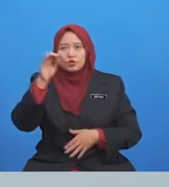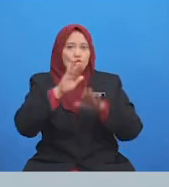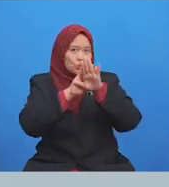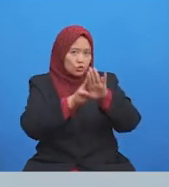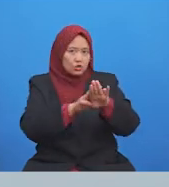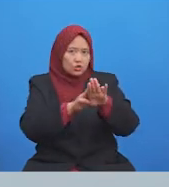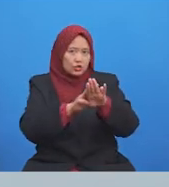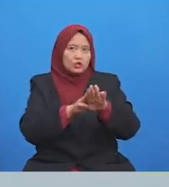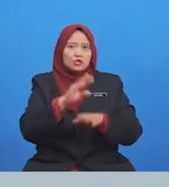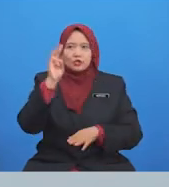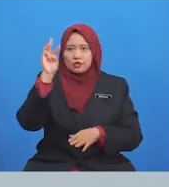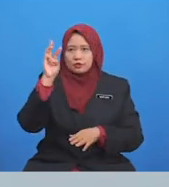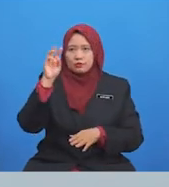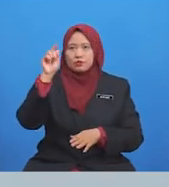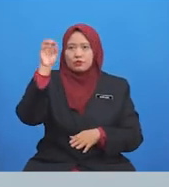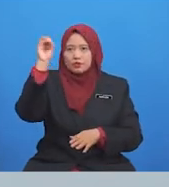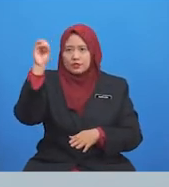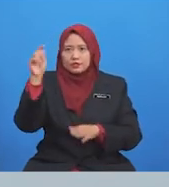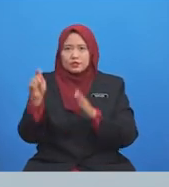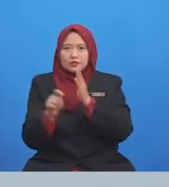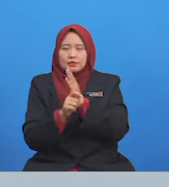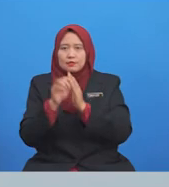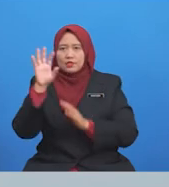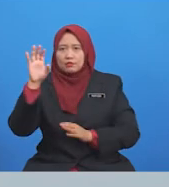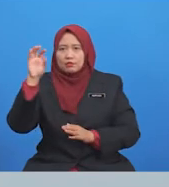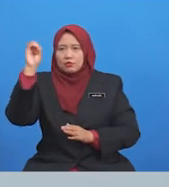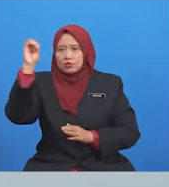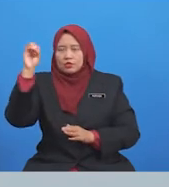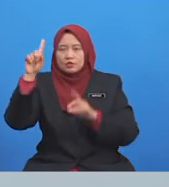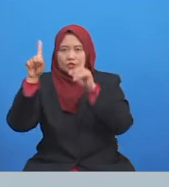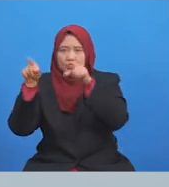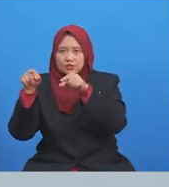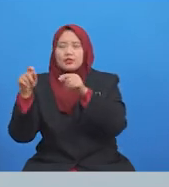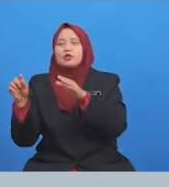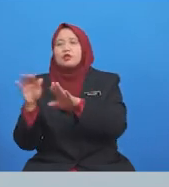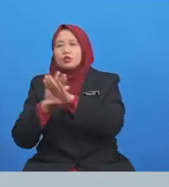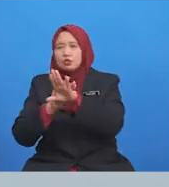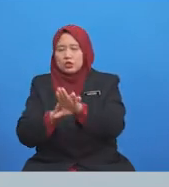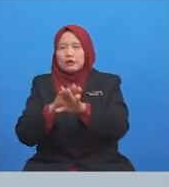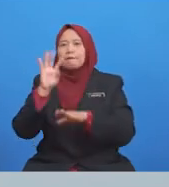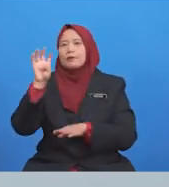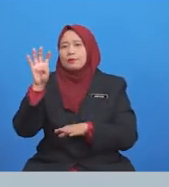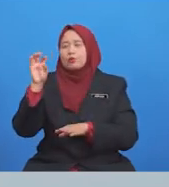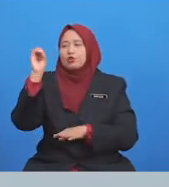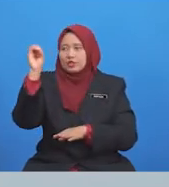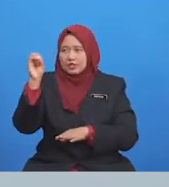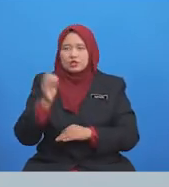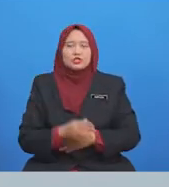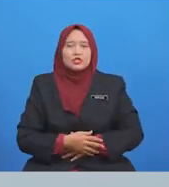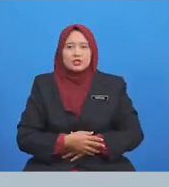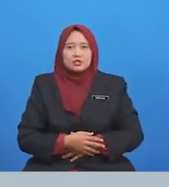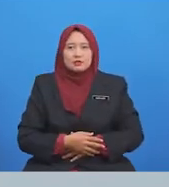60 darjah tambah 50 darjah, tutup kurungan, tolak 40 darjah.